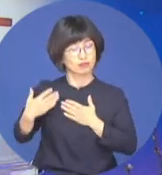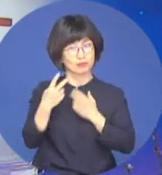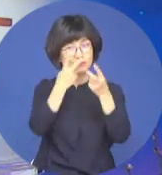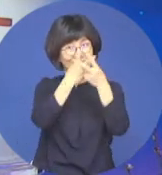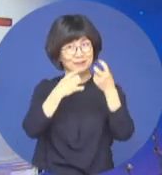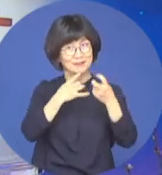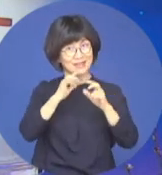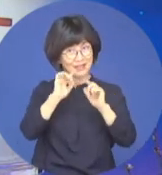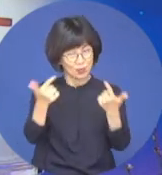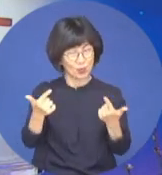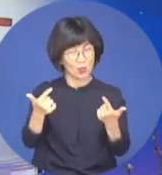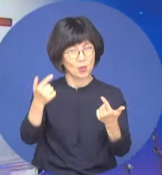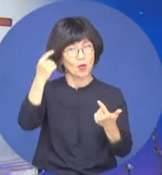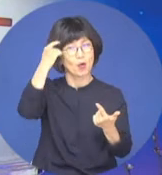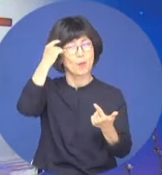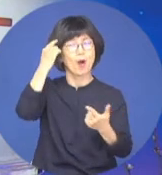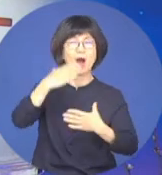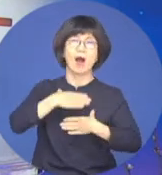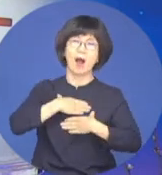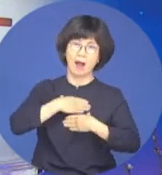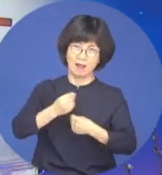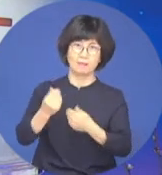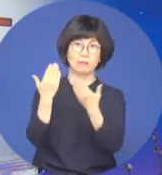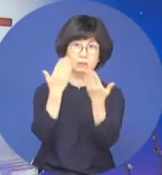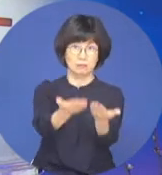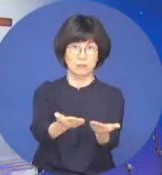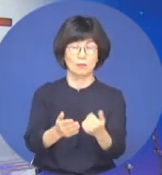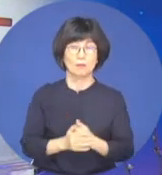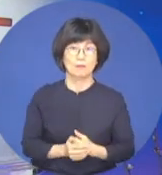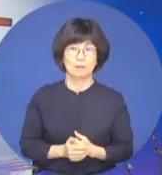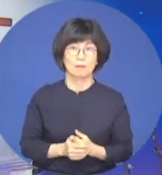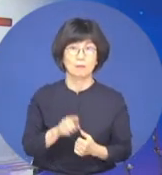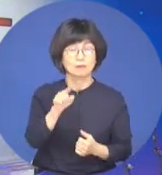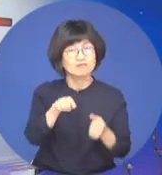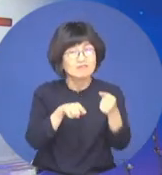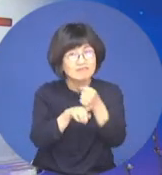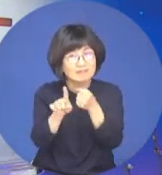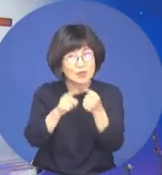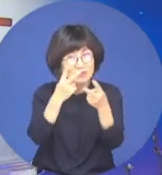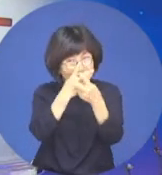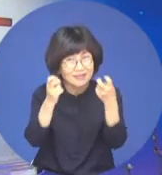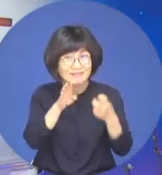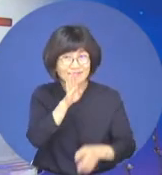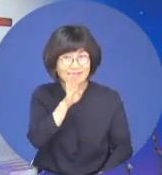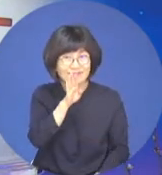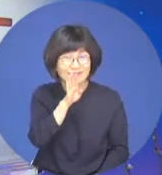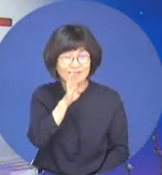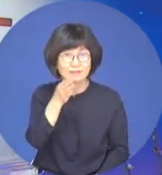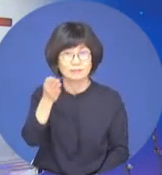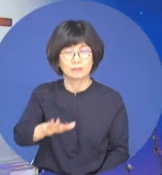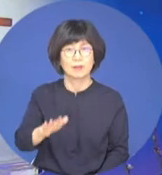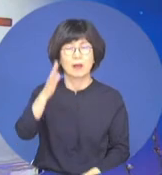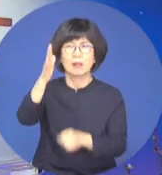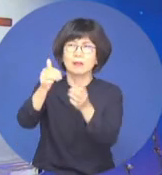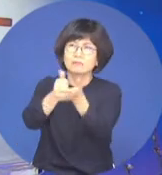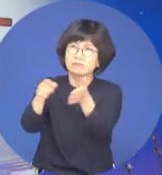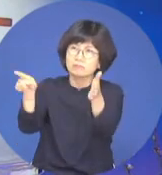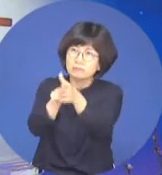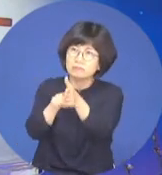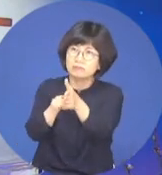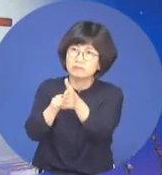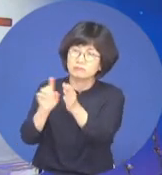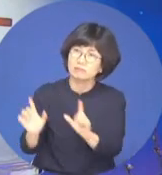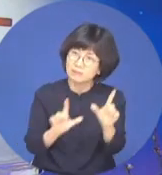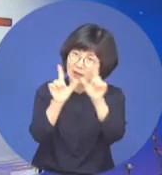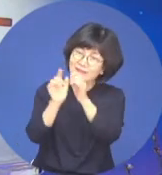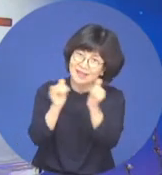평안을 주시는 거예요. 평안을. 실제로 육체적 잠을 가리키지만은 하나님을 신뢰하고 믿음으로 사는 자에게는